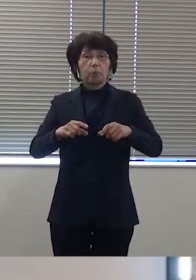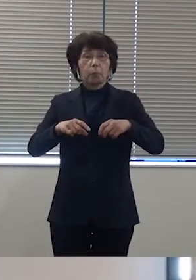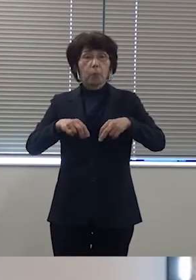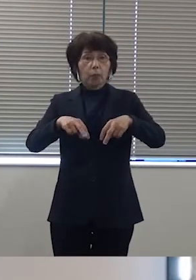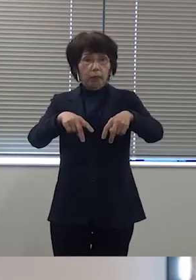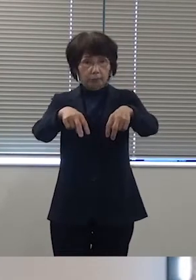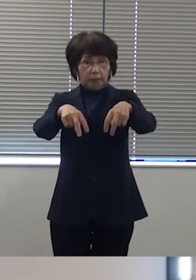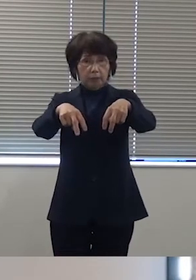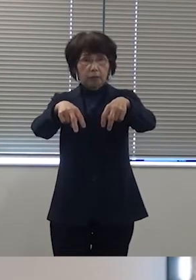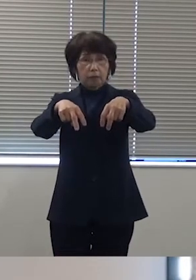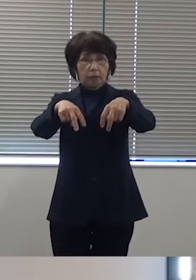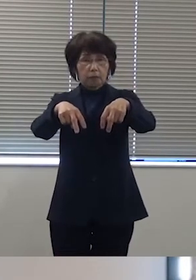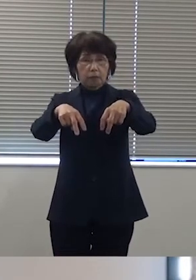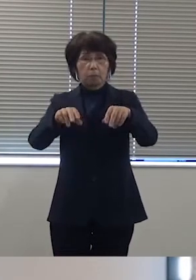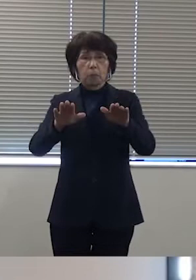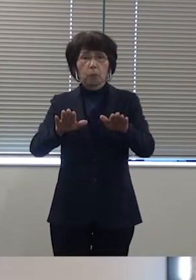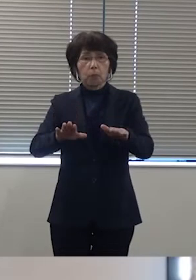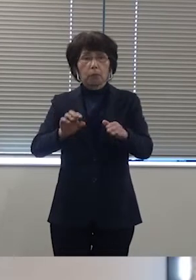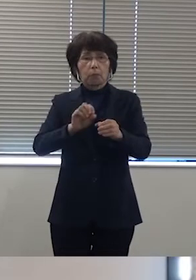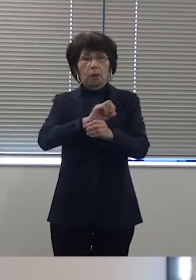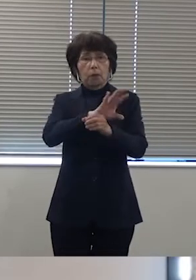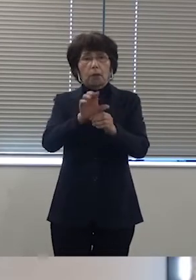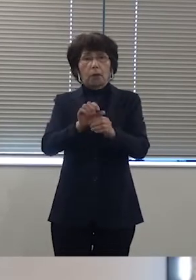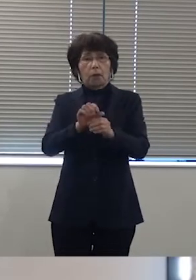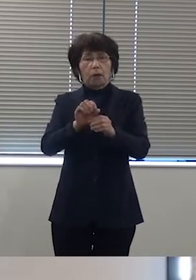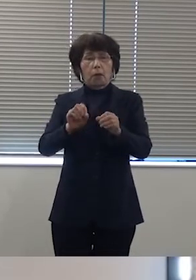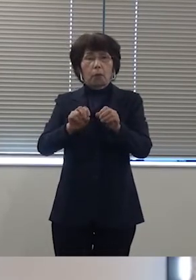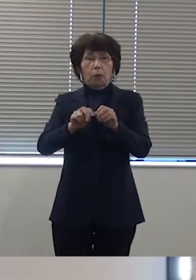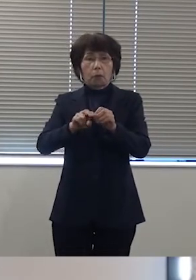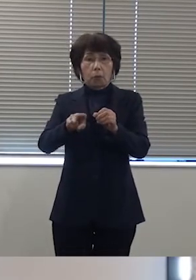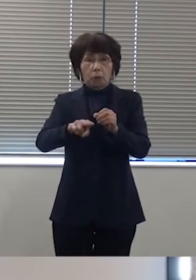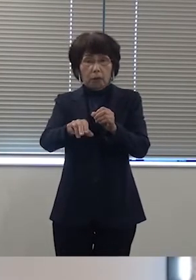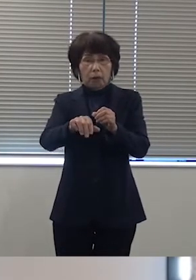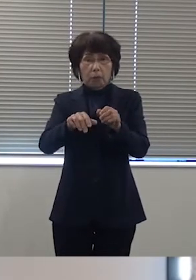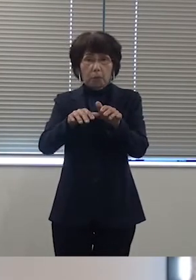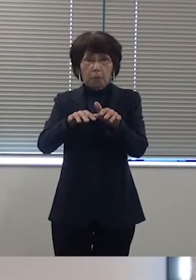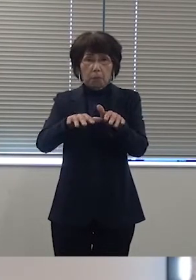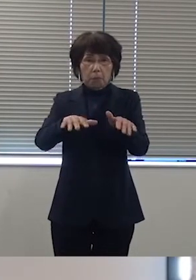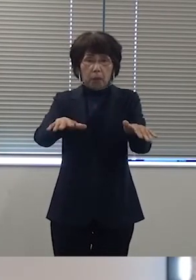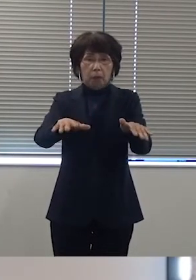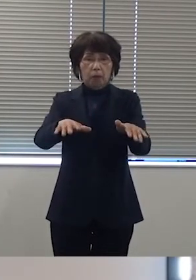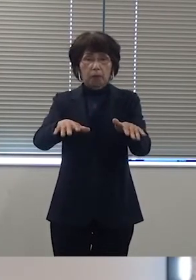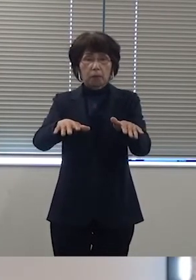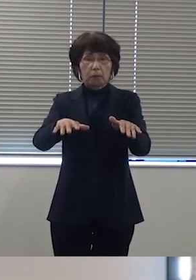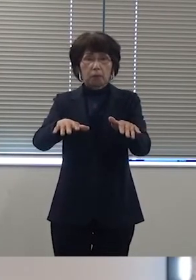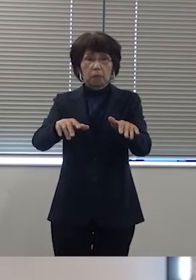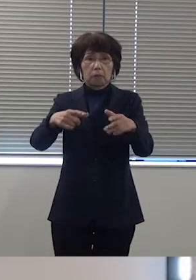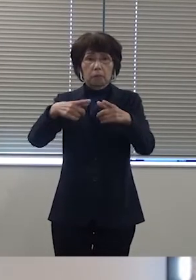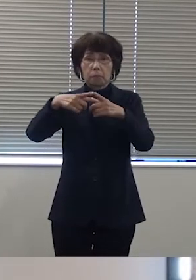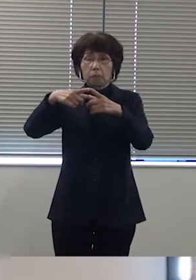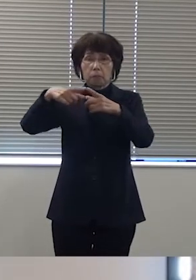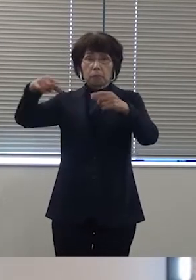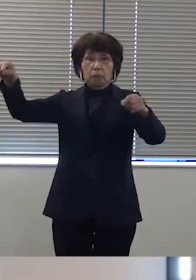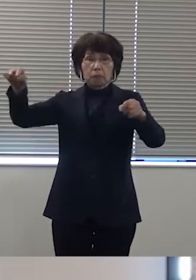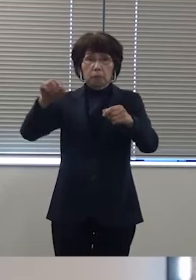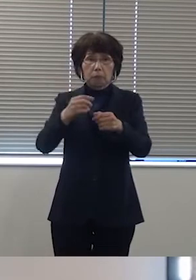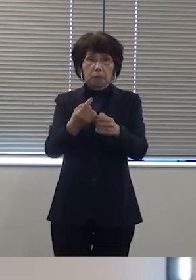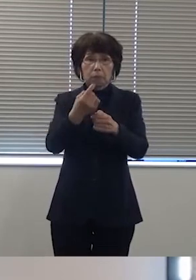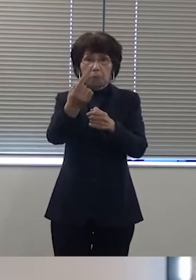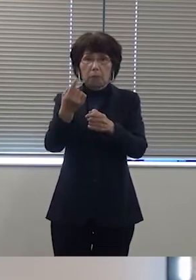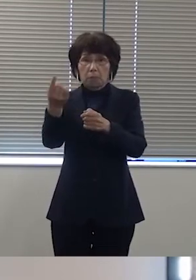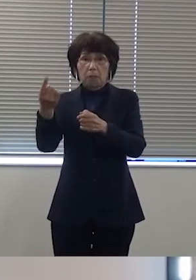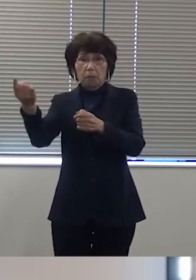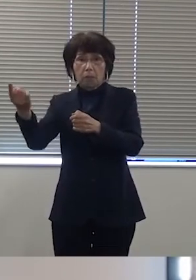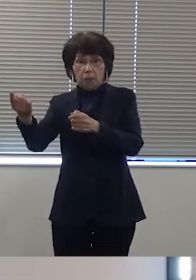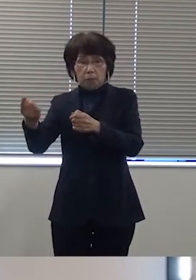アで今行動が制限されて受け入れないということになっていることなんですが、コロナの制限なくなればボランティアが全国に詰め